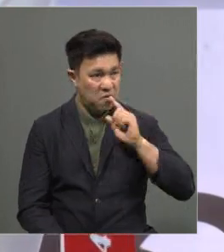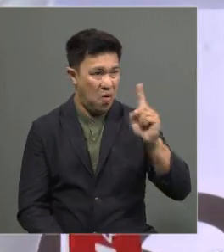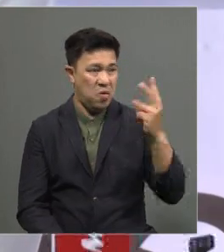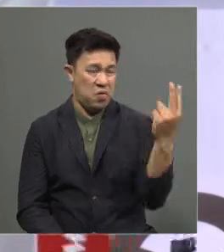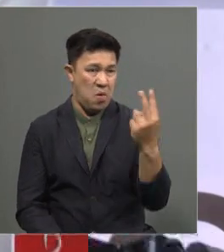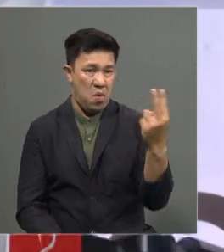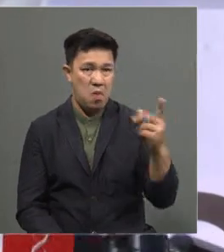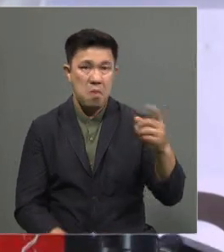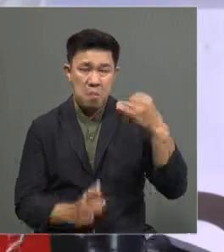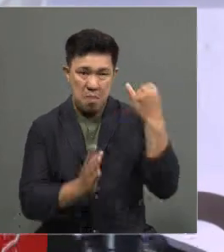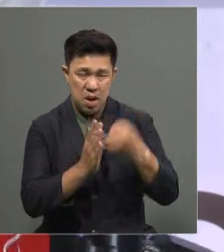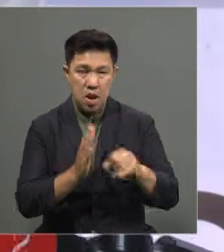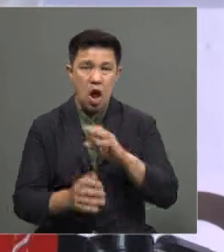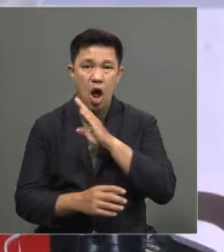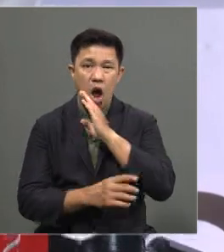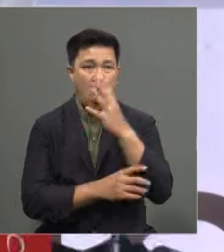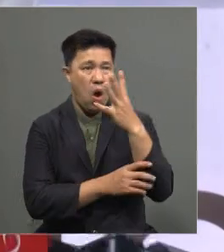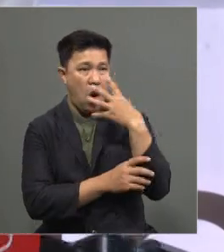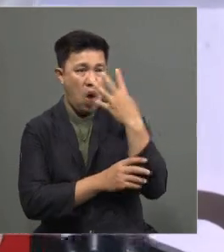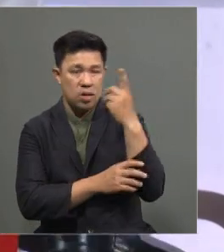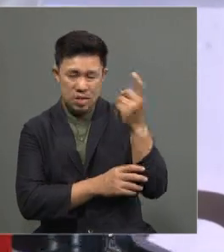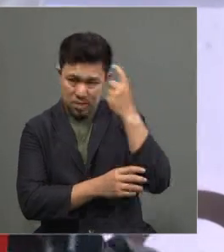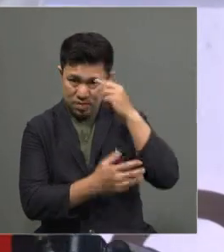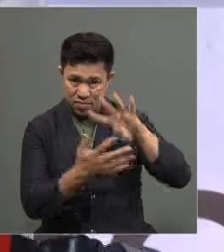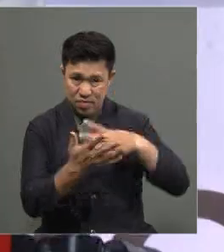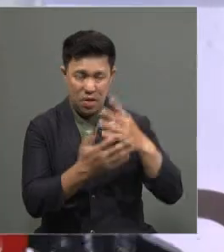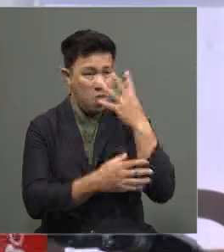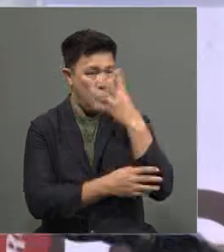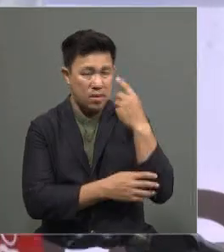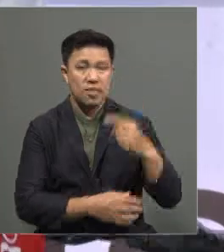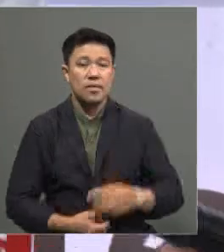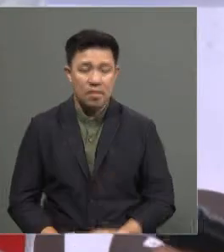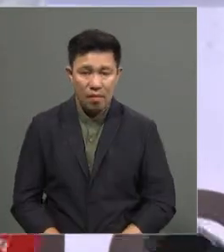นนี้ในข้อหาพยายามช่อโกงลองฟังเสียงทนายตรงส่วนนี้ครับ